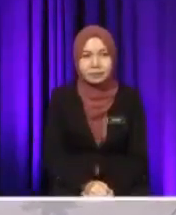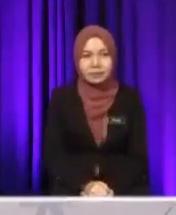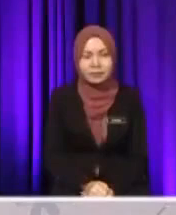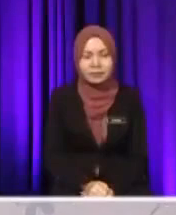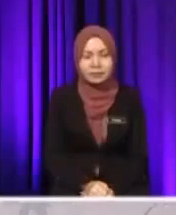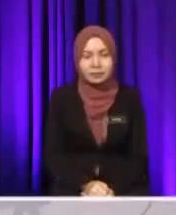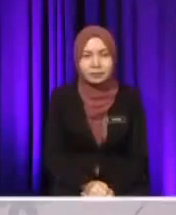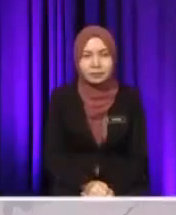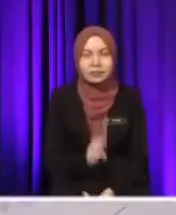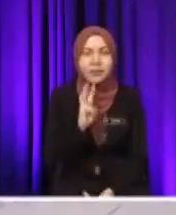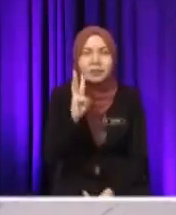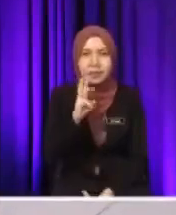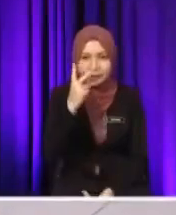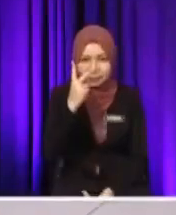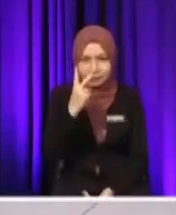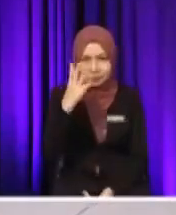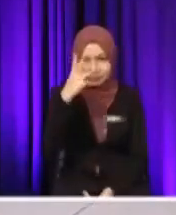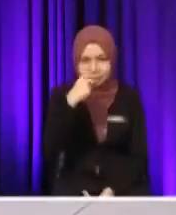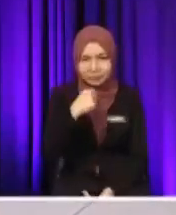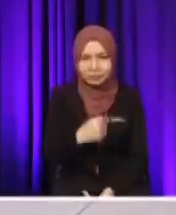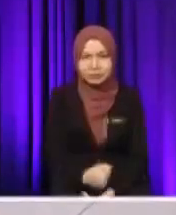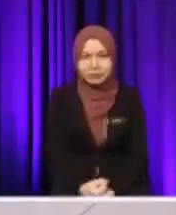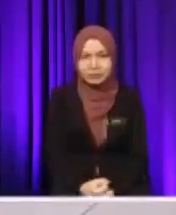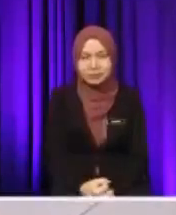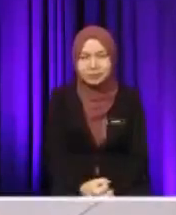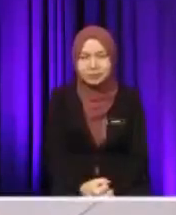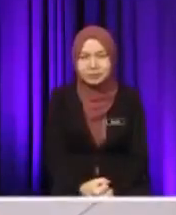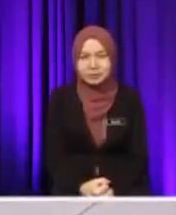lama. Nampak macam cough syrup lah. Ubat batuk.